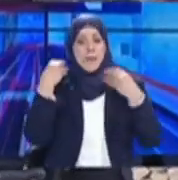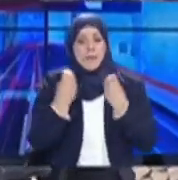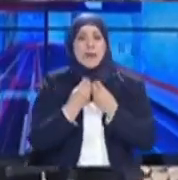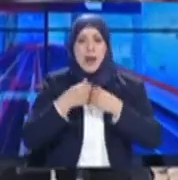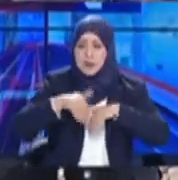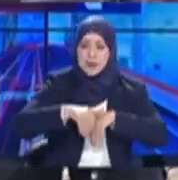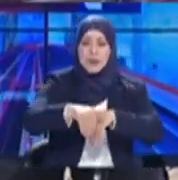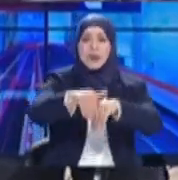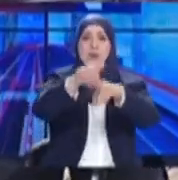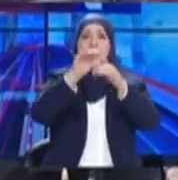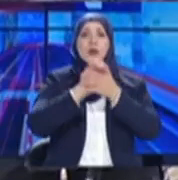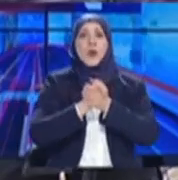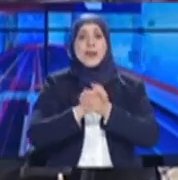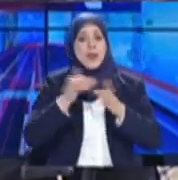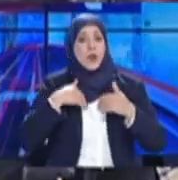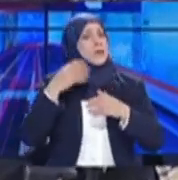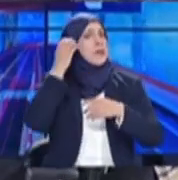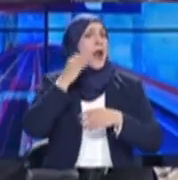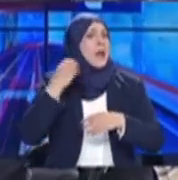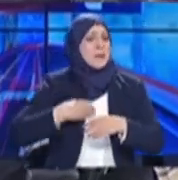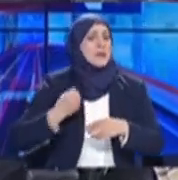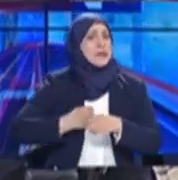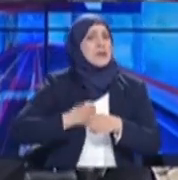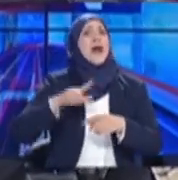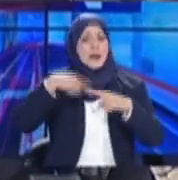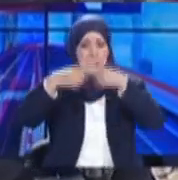اول عمل متواصل وان